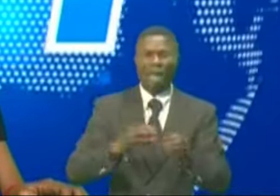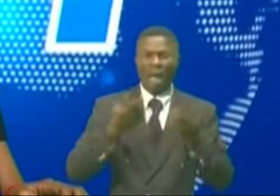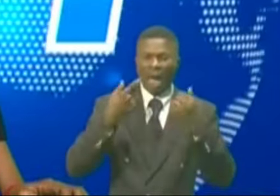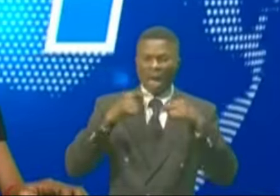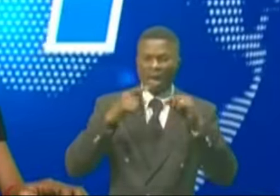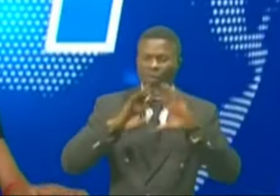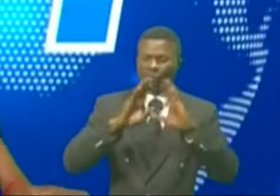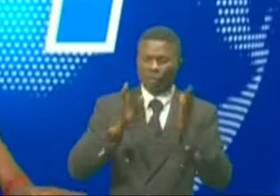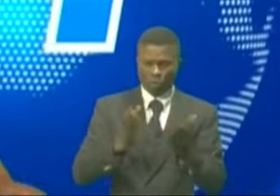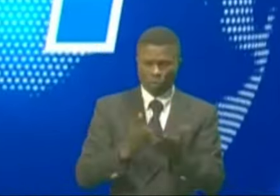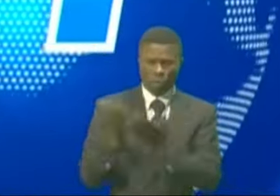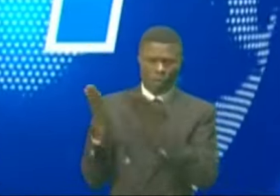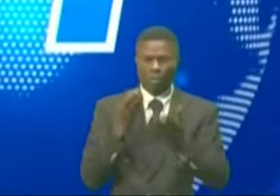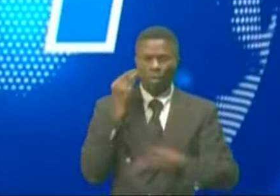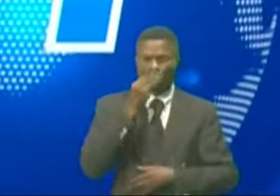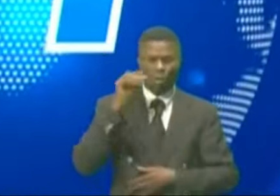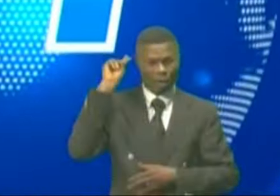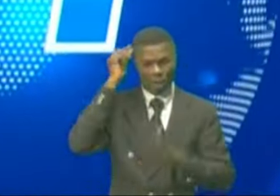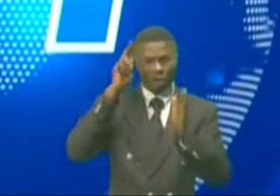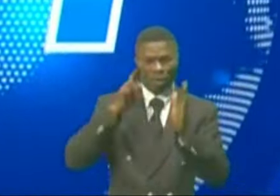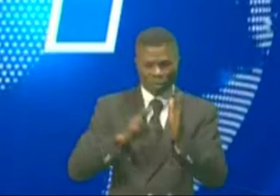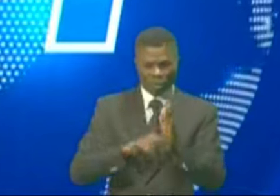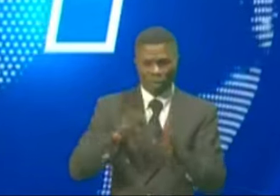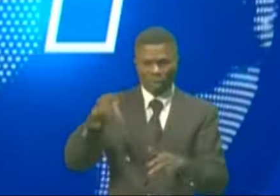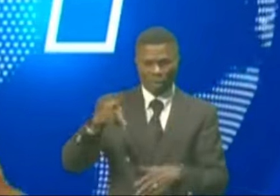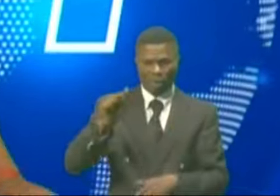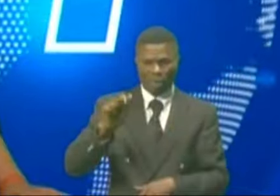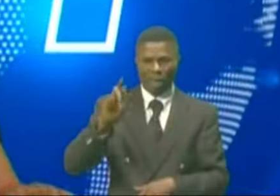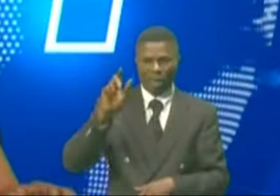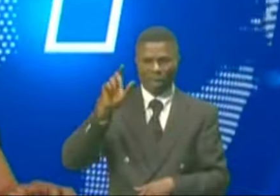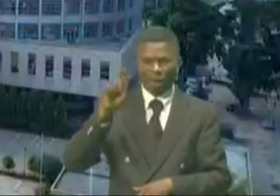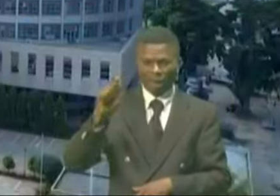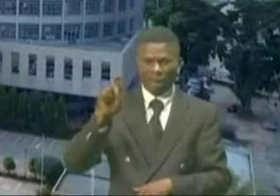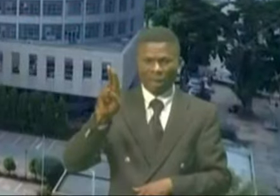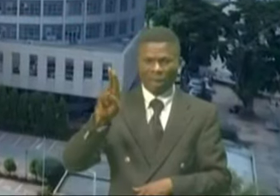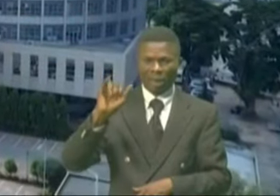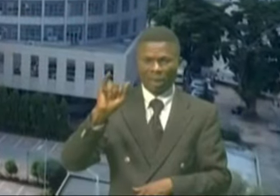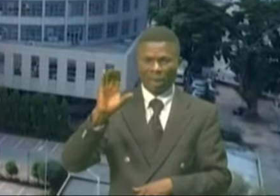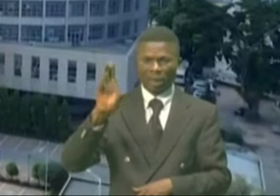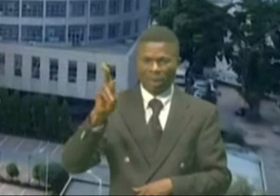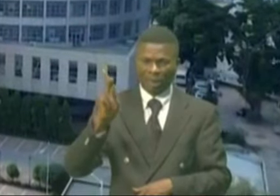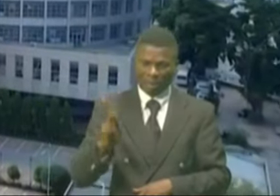Médias, porte-parole du gouvernement, Patrick Mouyaka-Tembwe.